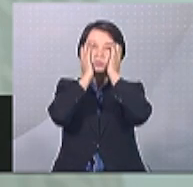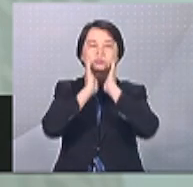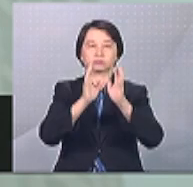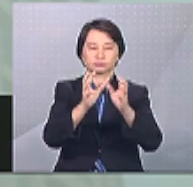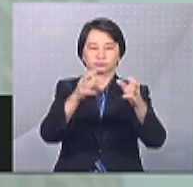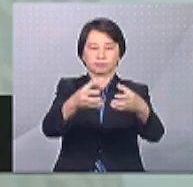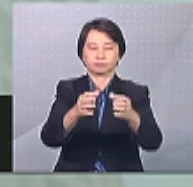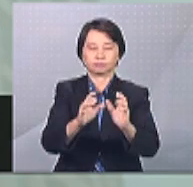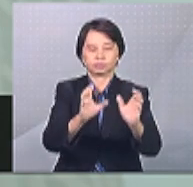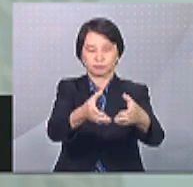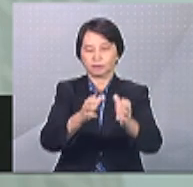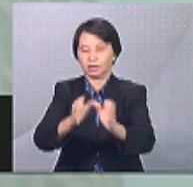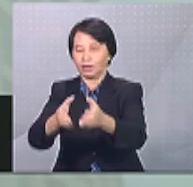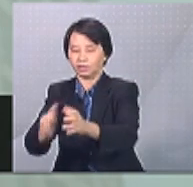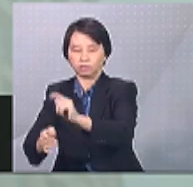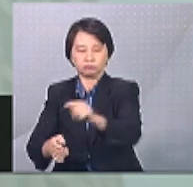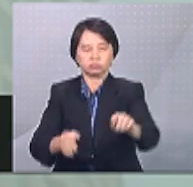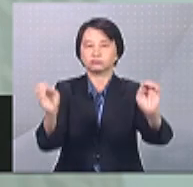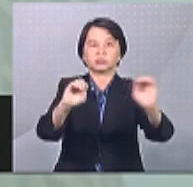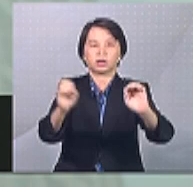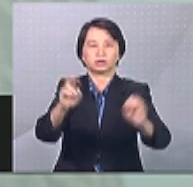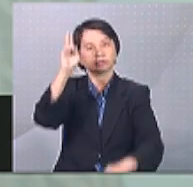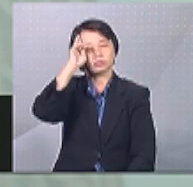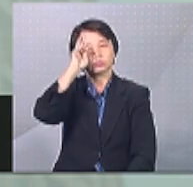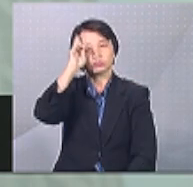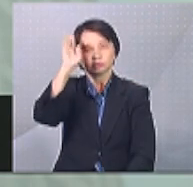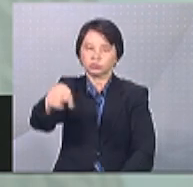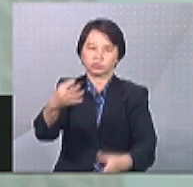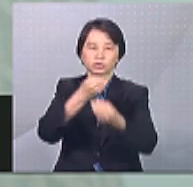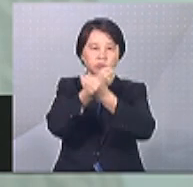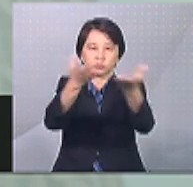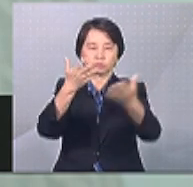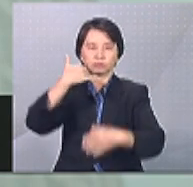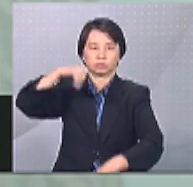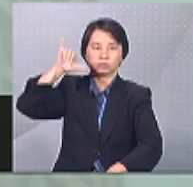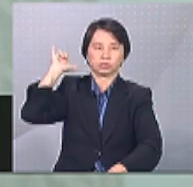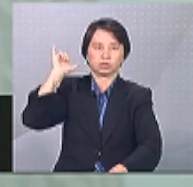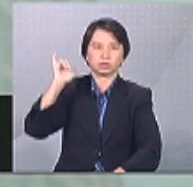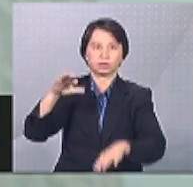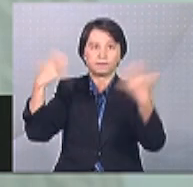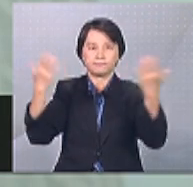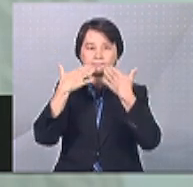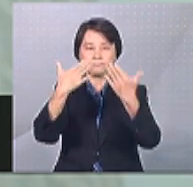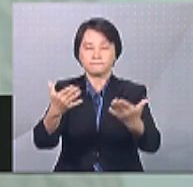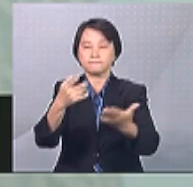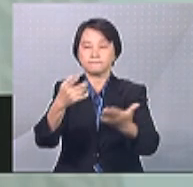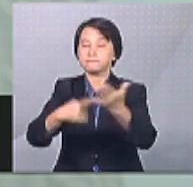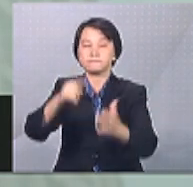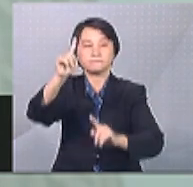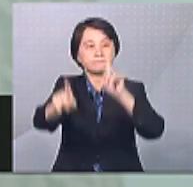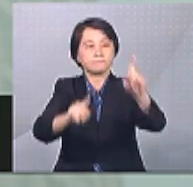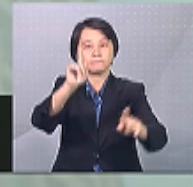Kluster-kluster yang lain tiada pertambahan, kekal dengan jumlah yang telah diumumkan semalam. Sekian, terima kasih. Kalau ada apa-apa soalan,